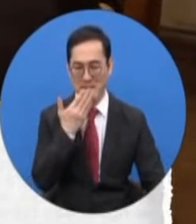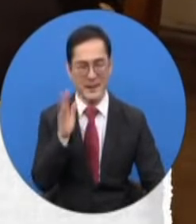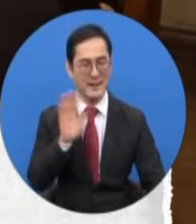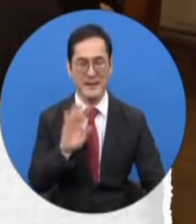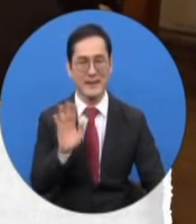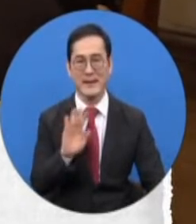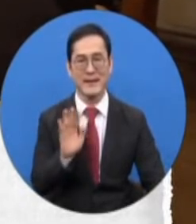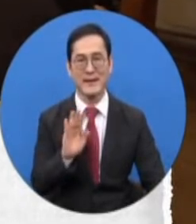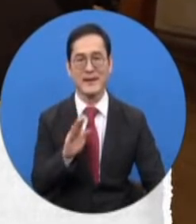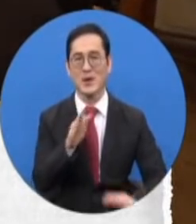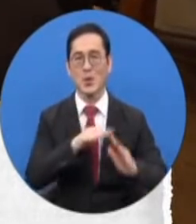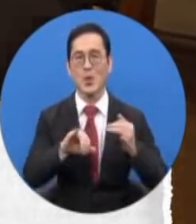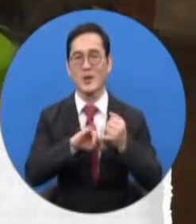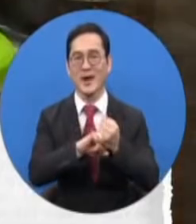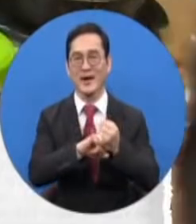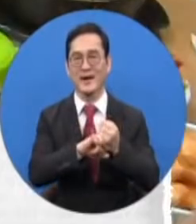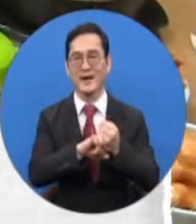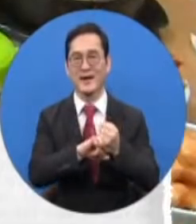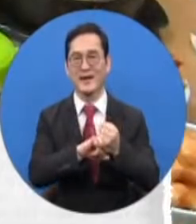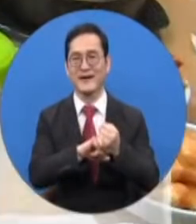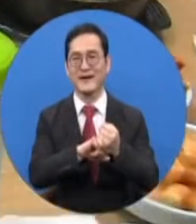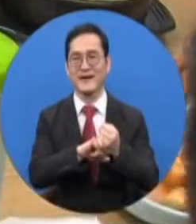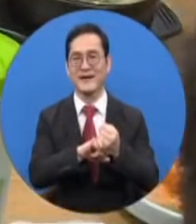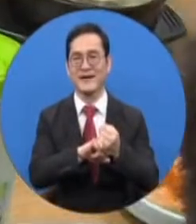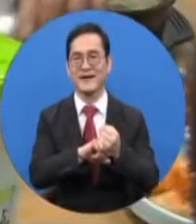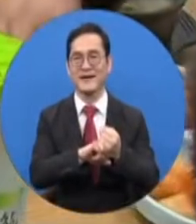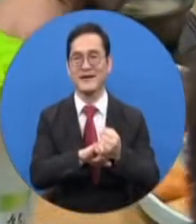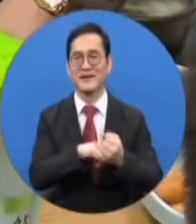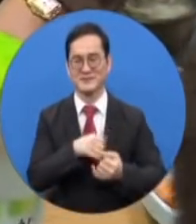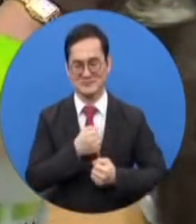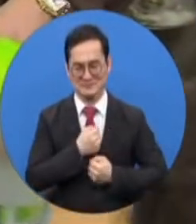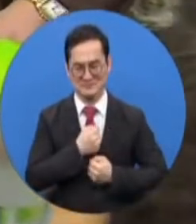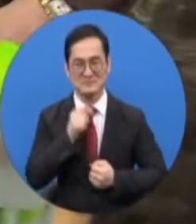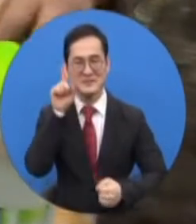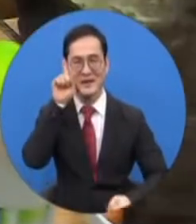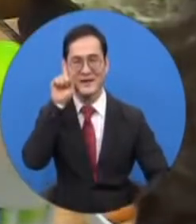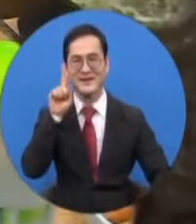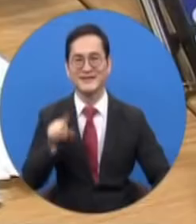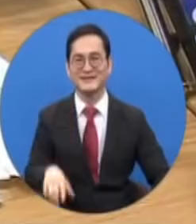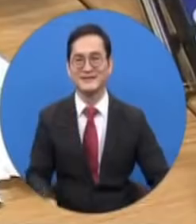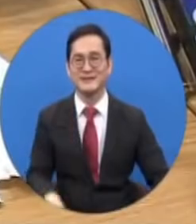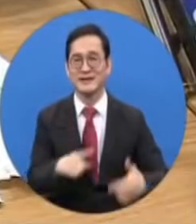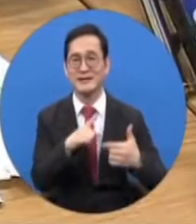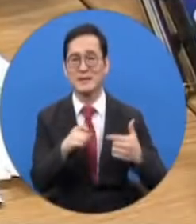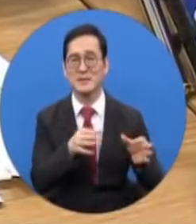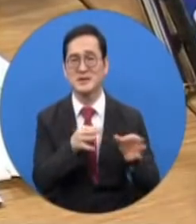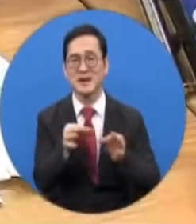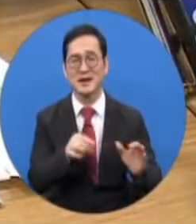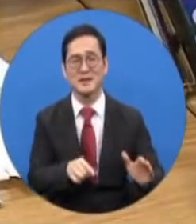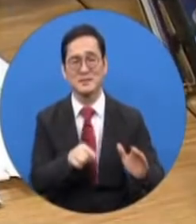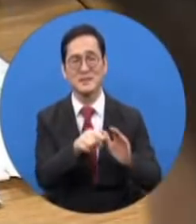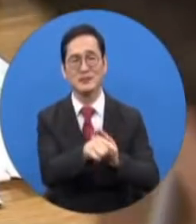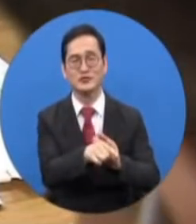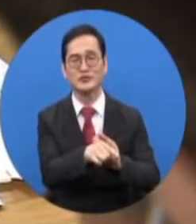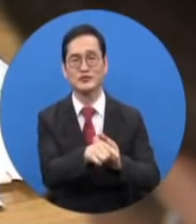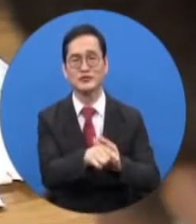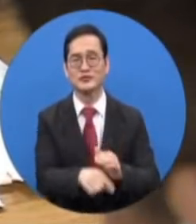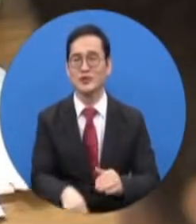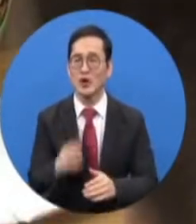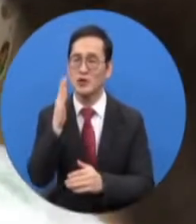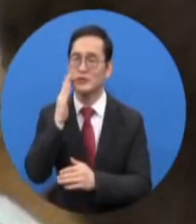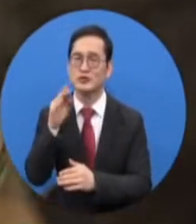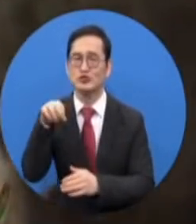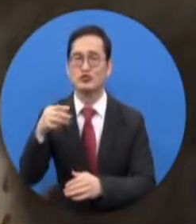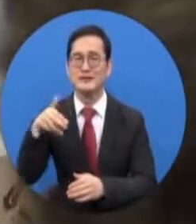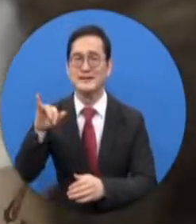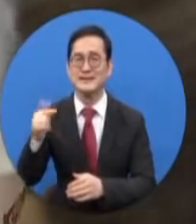공약은 현재까지 지켜지고 있다는 우스개 평가가 나오고 있습니다. 남대문 시장을 처음 방문해서 그리고 울진 산불